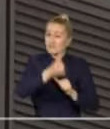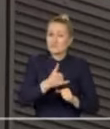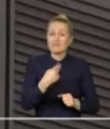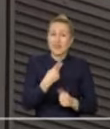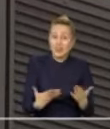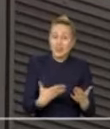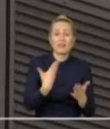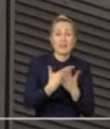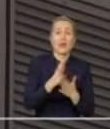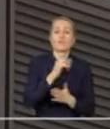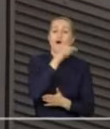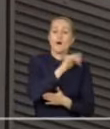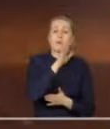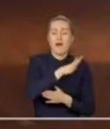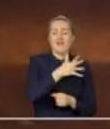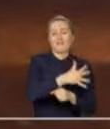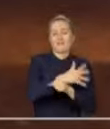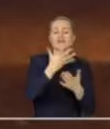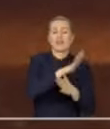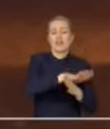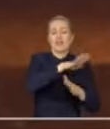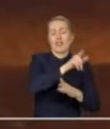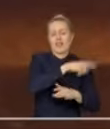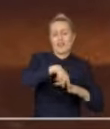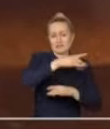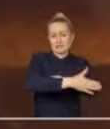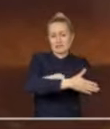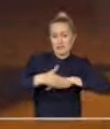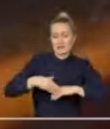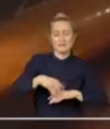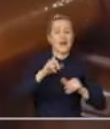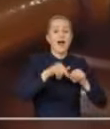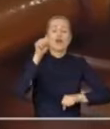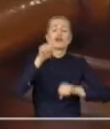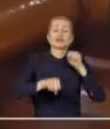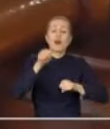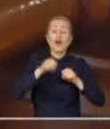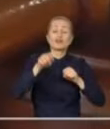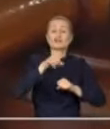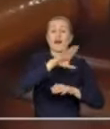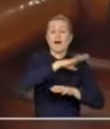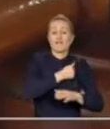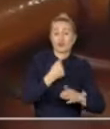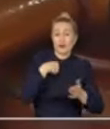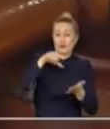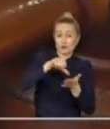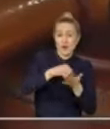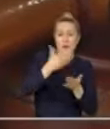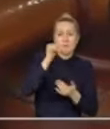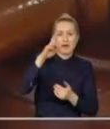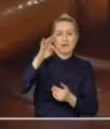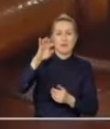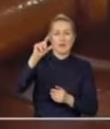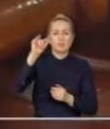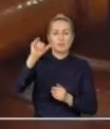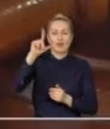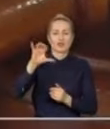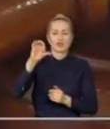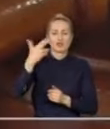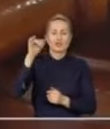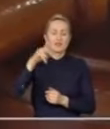ten przebywa za granicą. Mimo to sędzia Sądu Rejonowego dla Warszawy Śródmieścia, Marta Pilśnik, nie wydała zgody